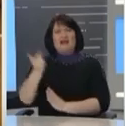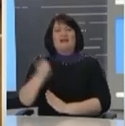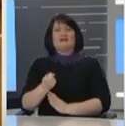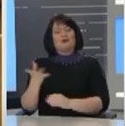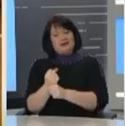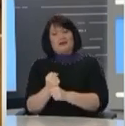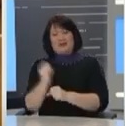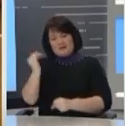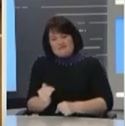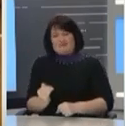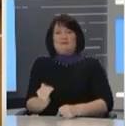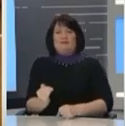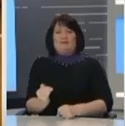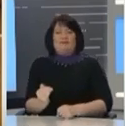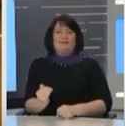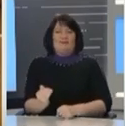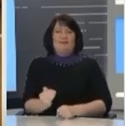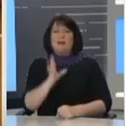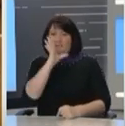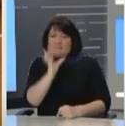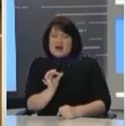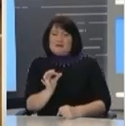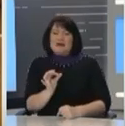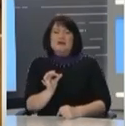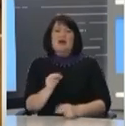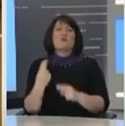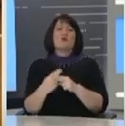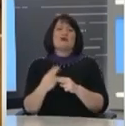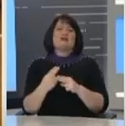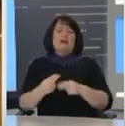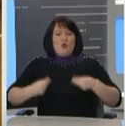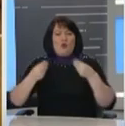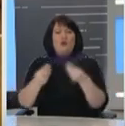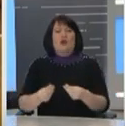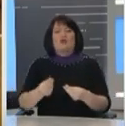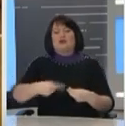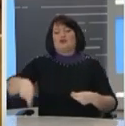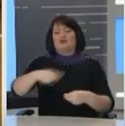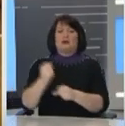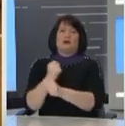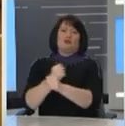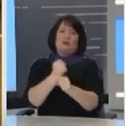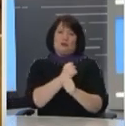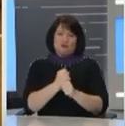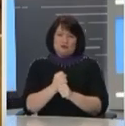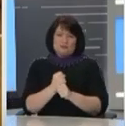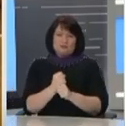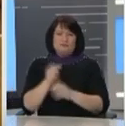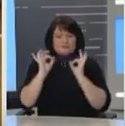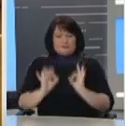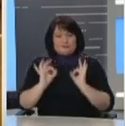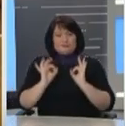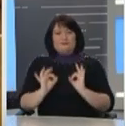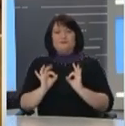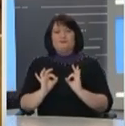είναι η πραγματικά ουσιαστική υπηρεσία που προσφέρουμε στους εργαζόμενους, συγκεκριμένη και